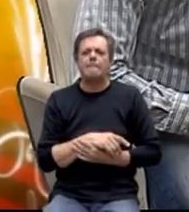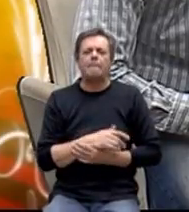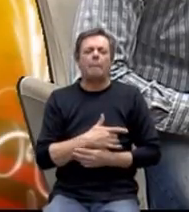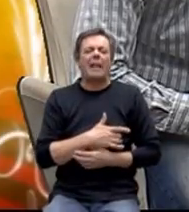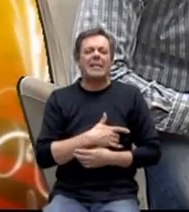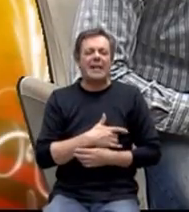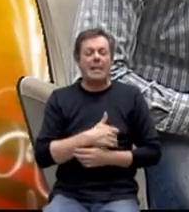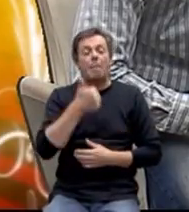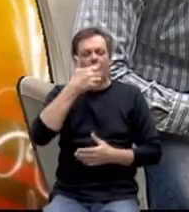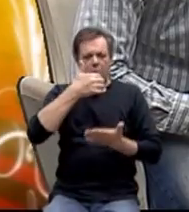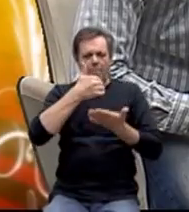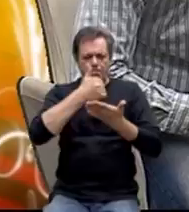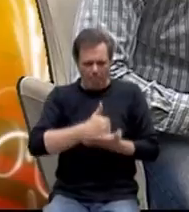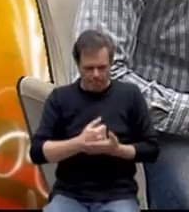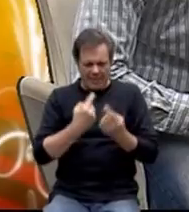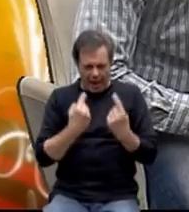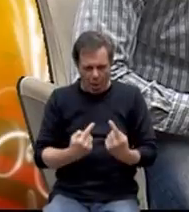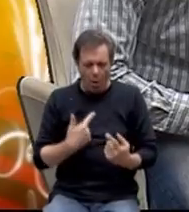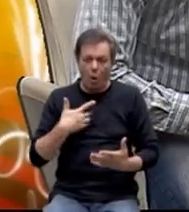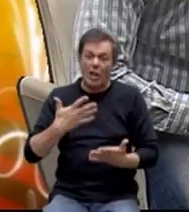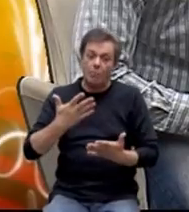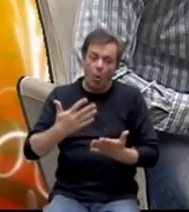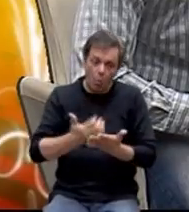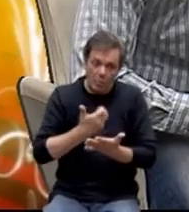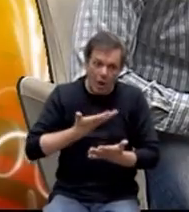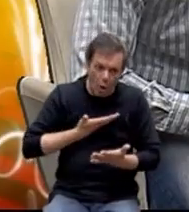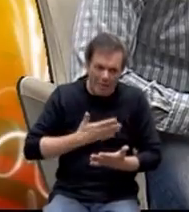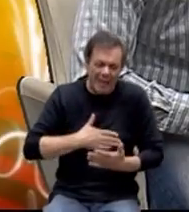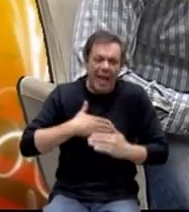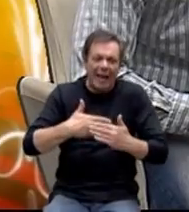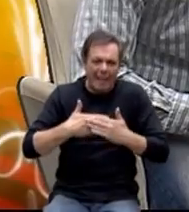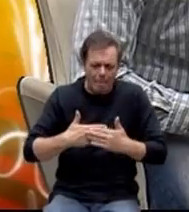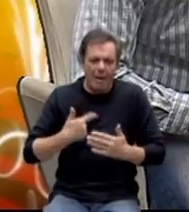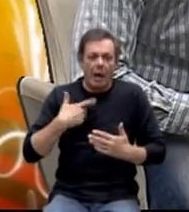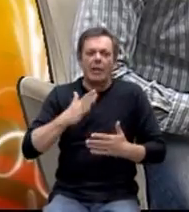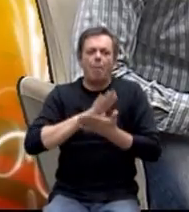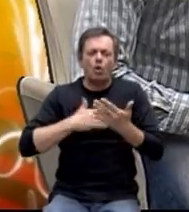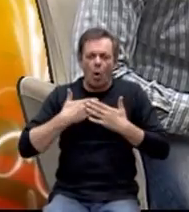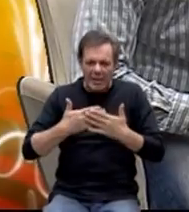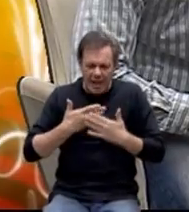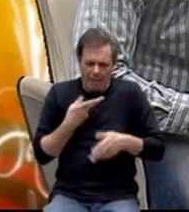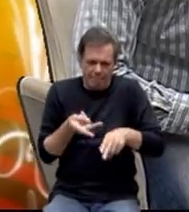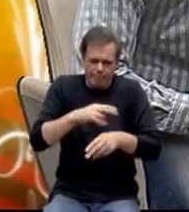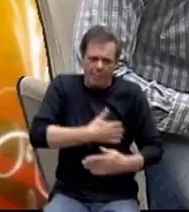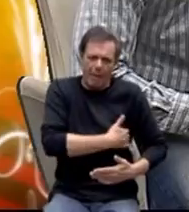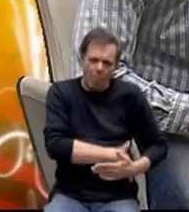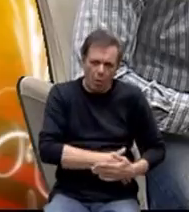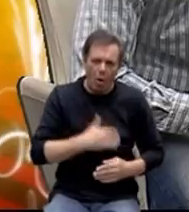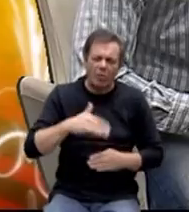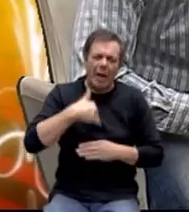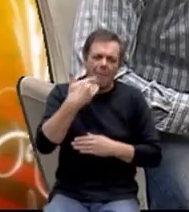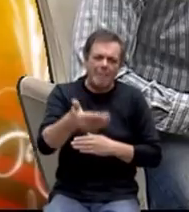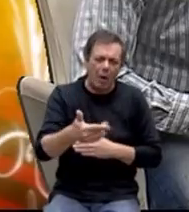srce prvi puta stalo. Onda smo uspjeli dobiti nekakav ritam gdje je on prodisao, mm-hmm, pa sam ga vratila na bok. I onda je nakon